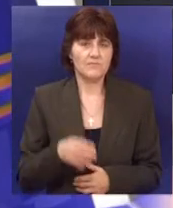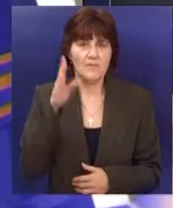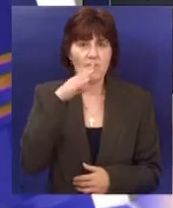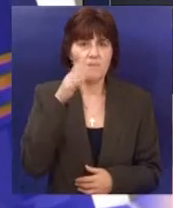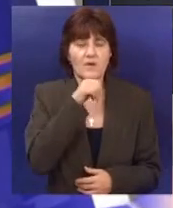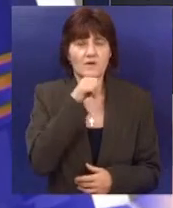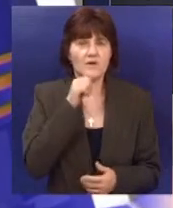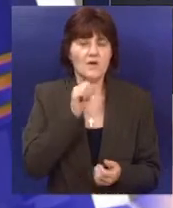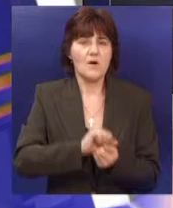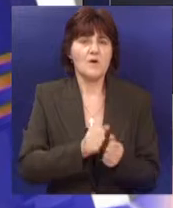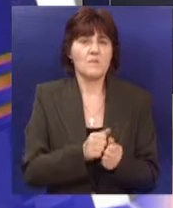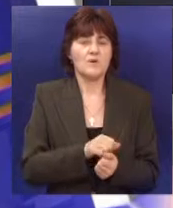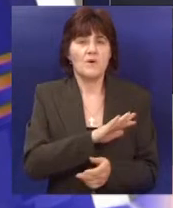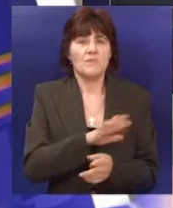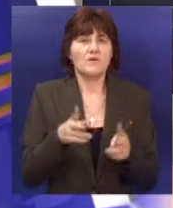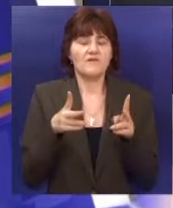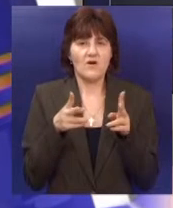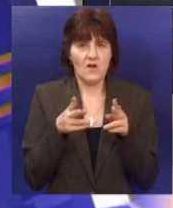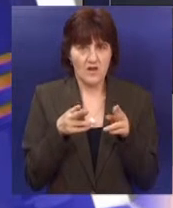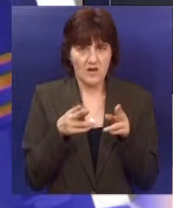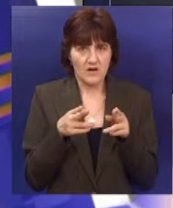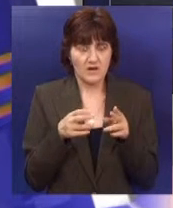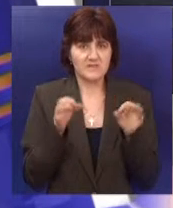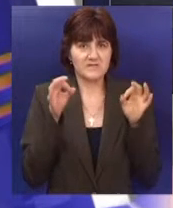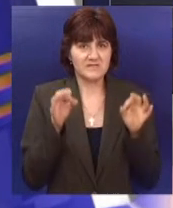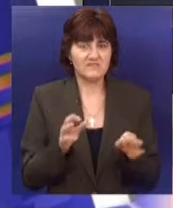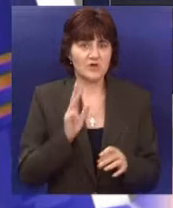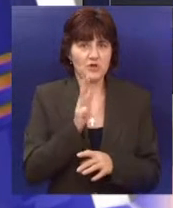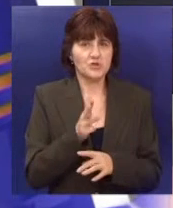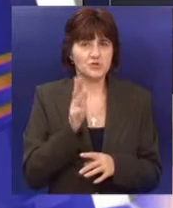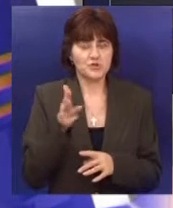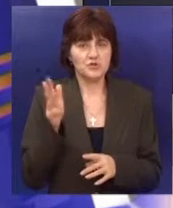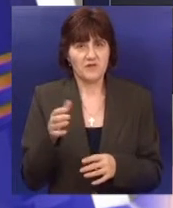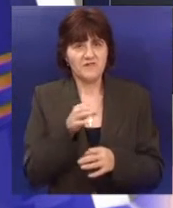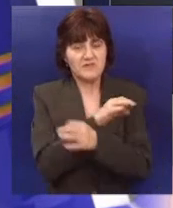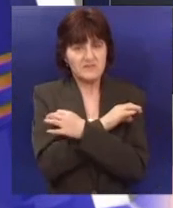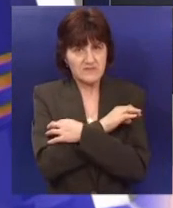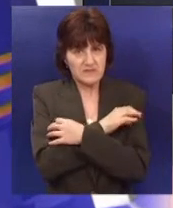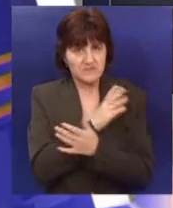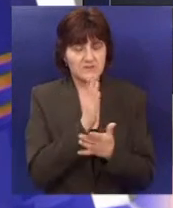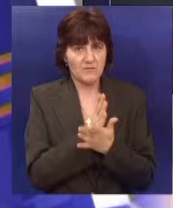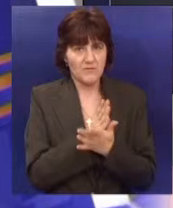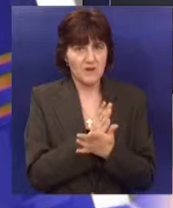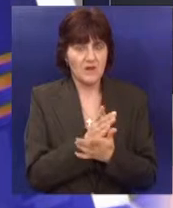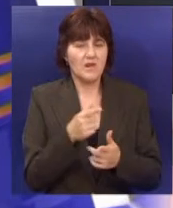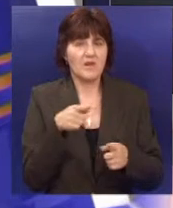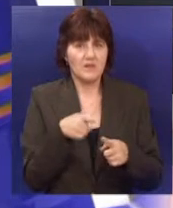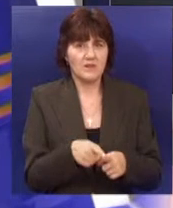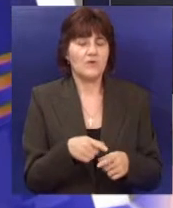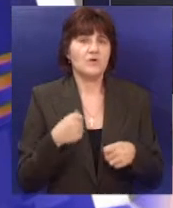Mart je posvećen borbi protiv raka, grupe bolesti koja je bila uzročnik svake četvrte smrti u protekloj godini u Subotici i